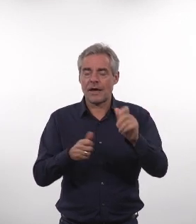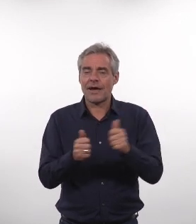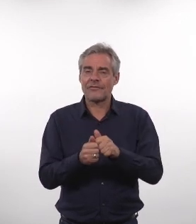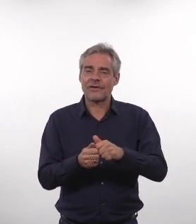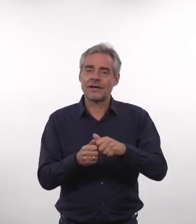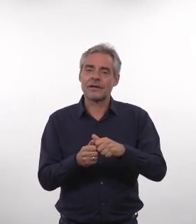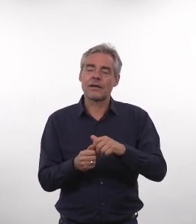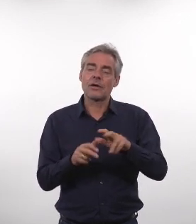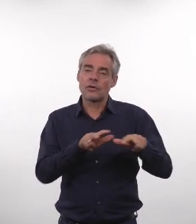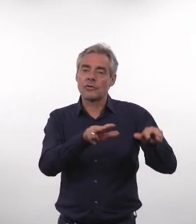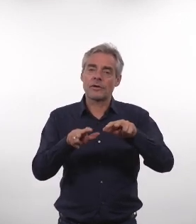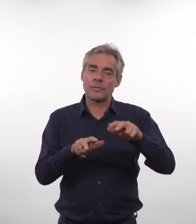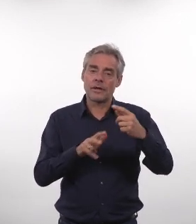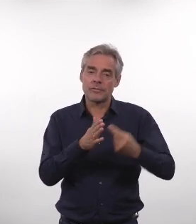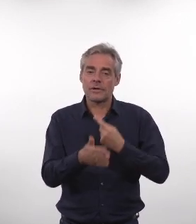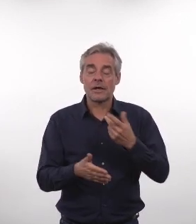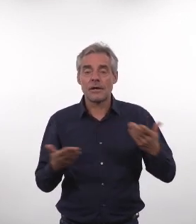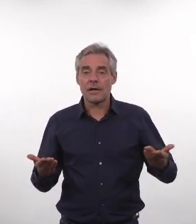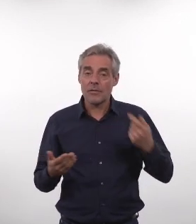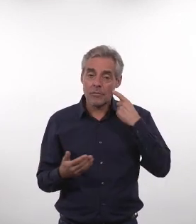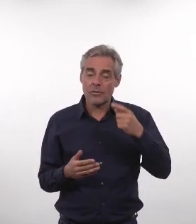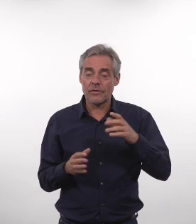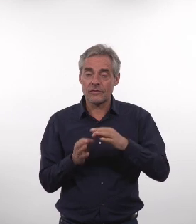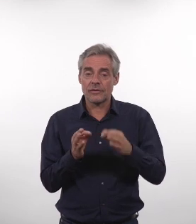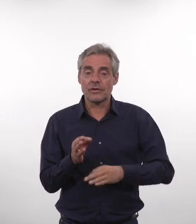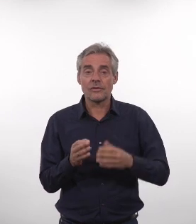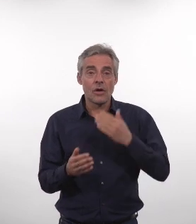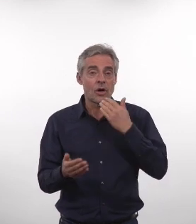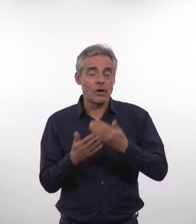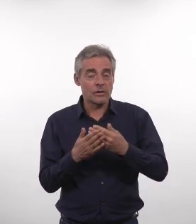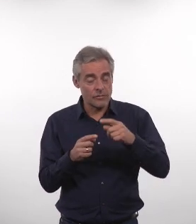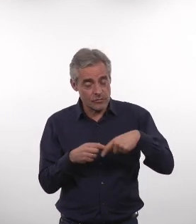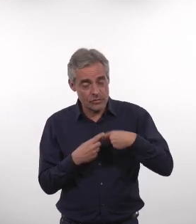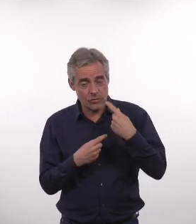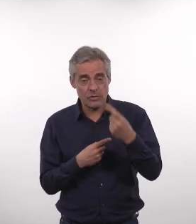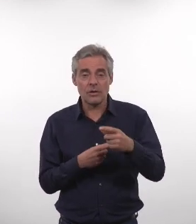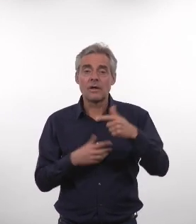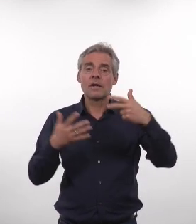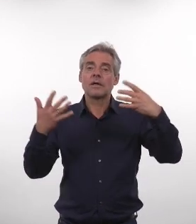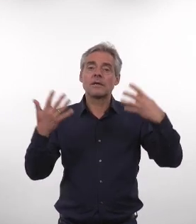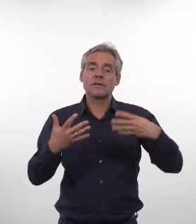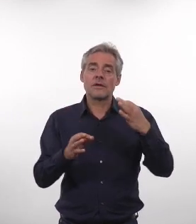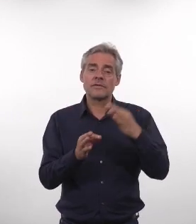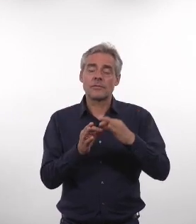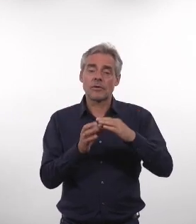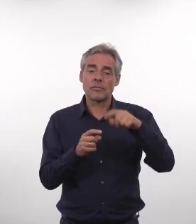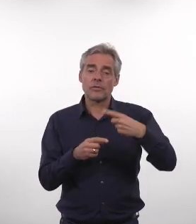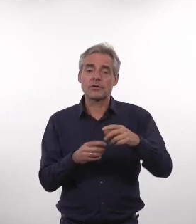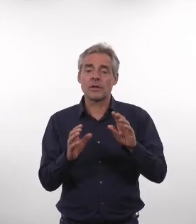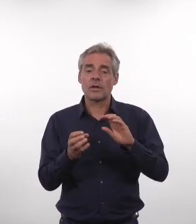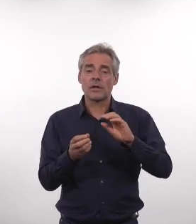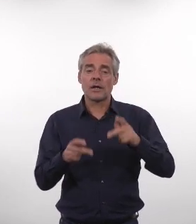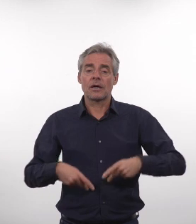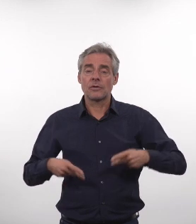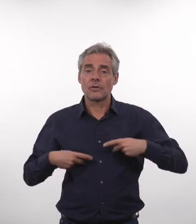l'envoi du replay. Et pour finir, je vous donne rendez-vous le 19 septembre prochain pour notre prochain webinaire et je